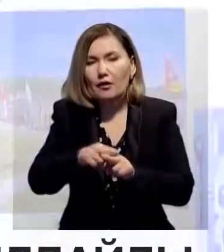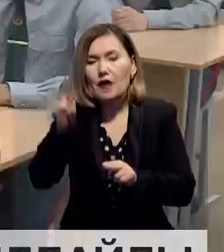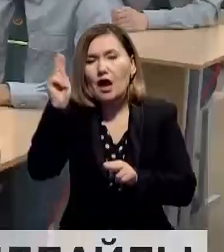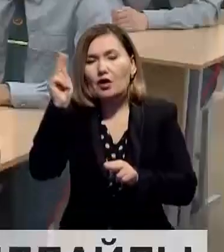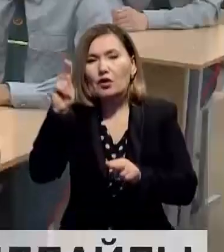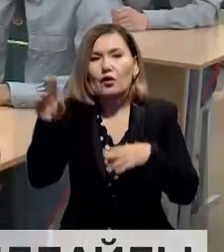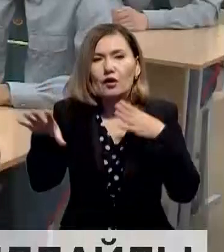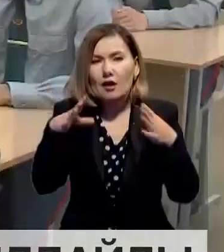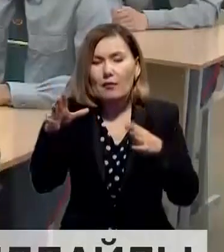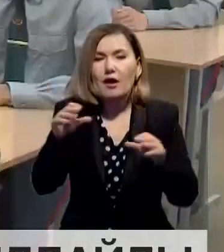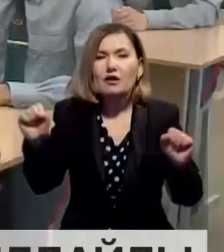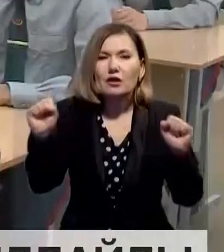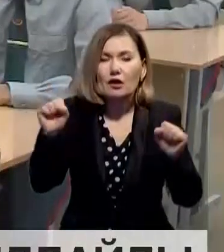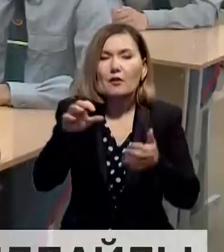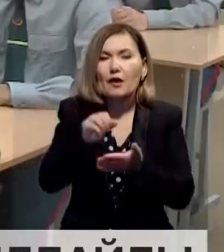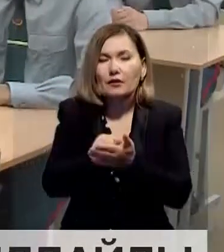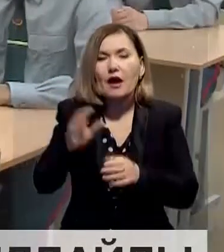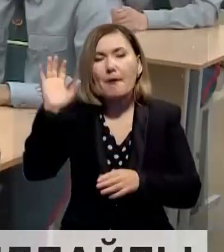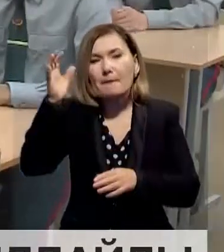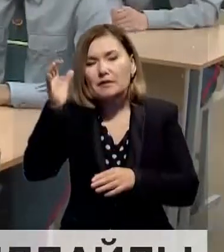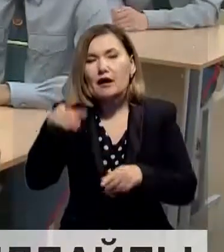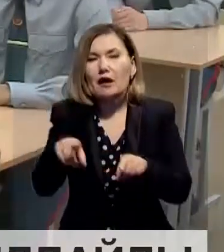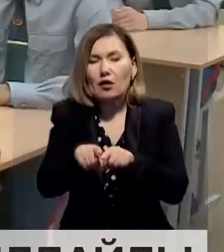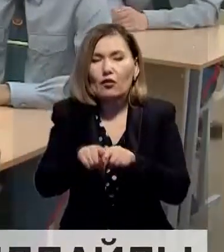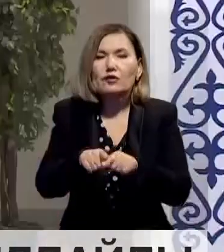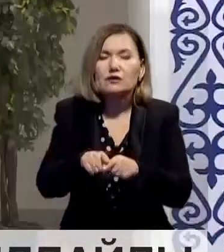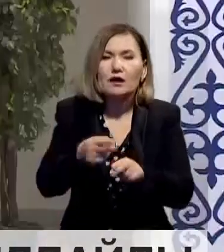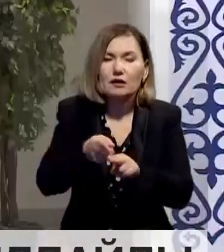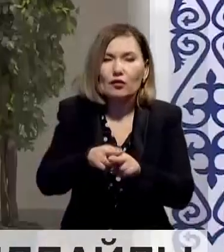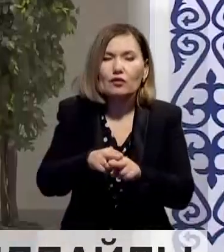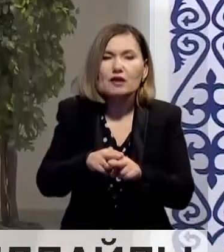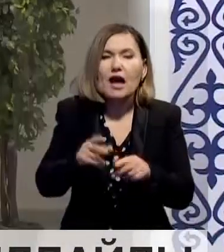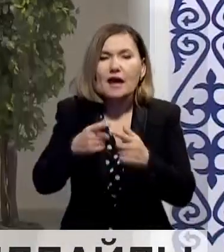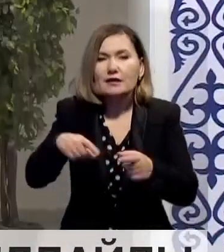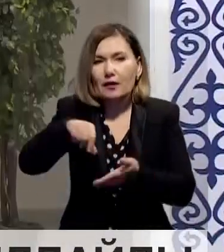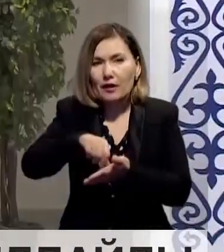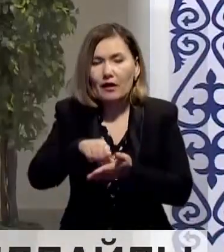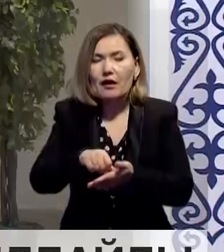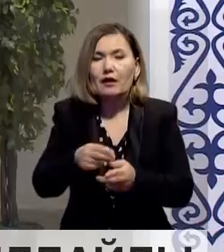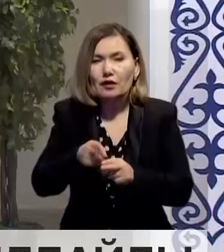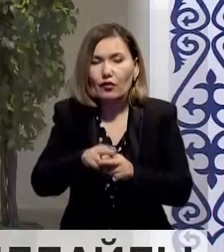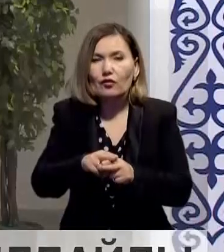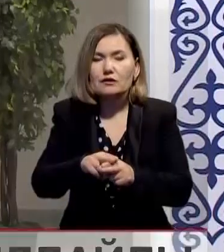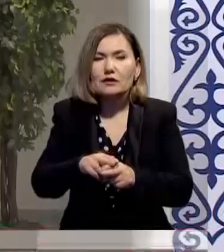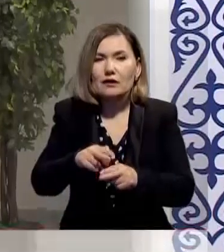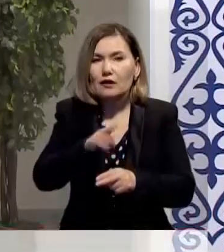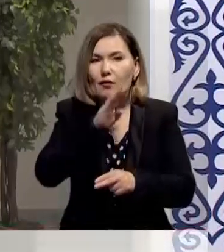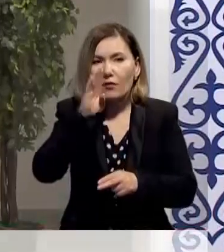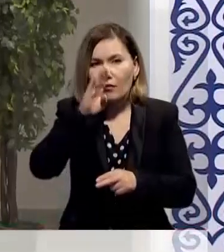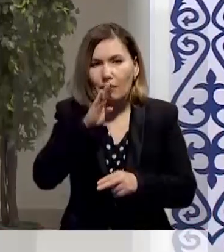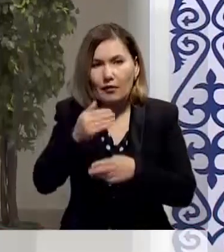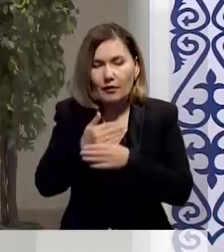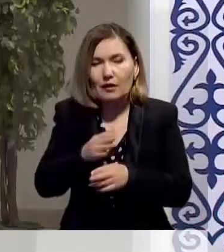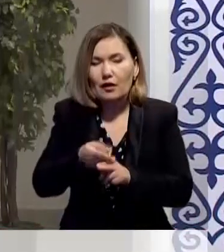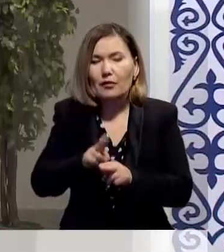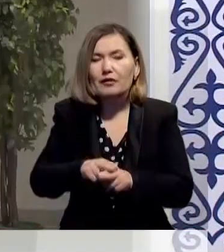шынықтыру және психологиялық дайындық кезінде ата-анасы қолдау көрсеткен. Егер де жүректеріңіз осы саланы қаласа, сіздерге міндетті түрде